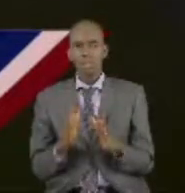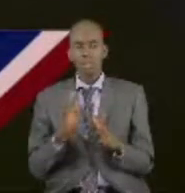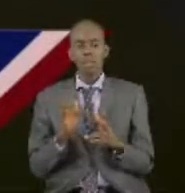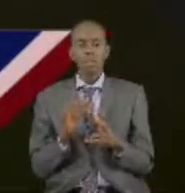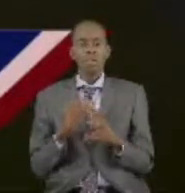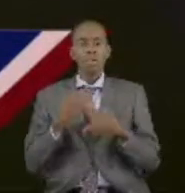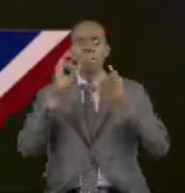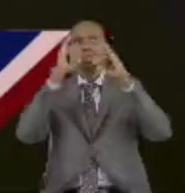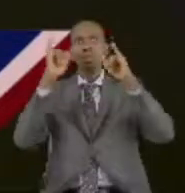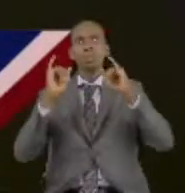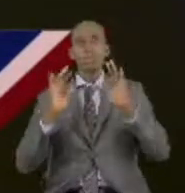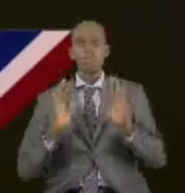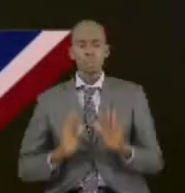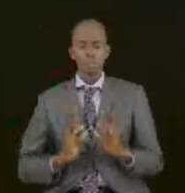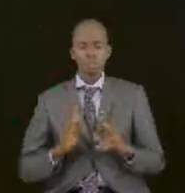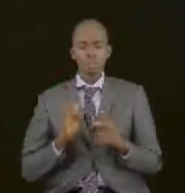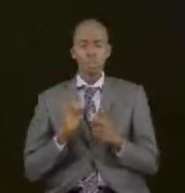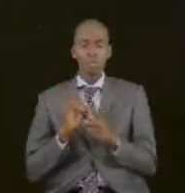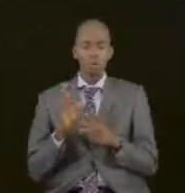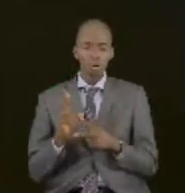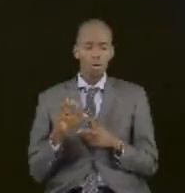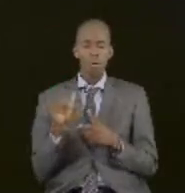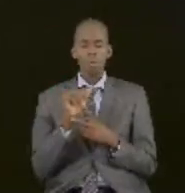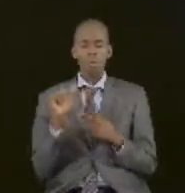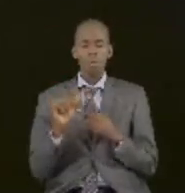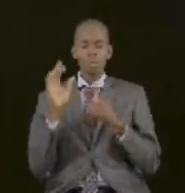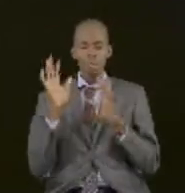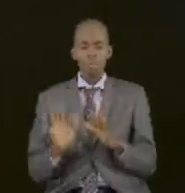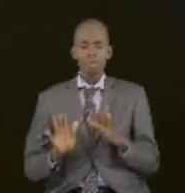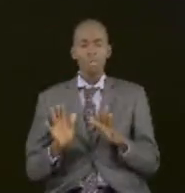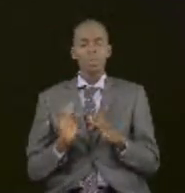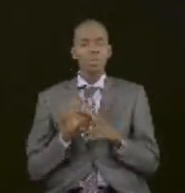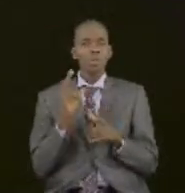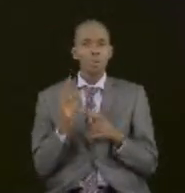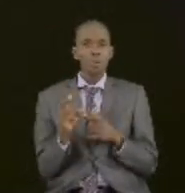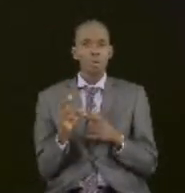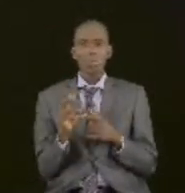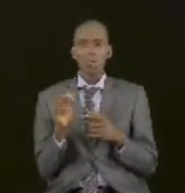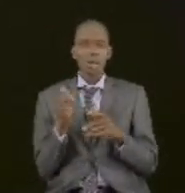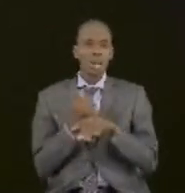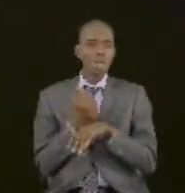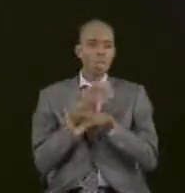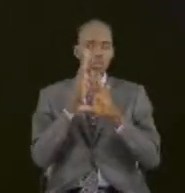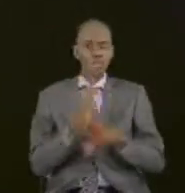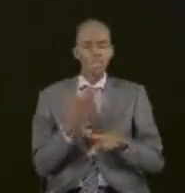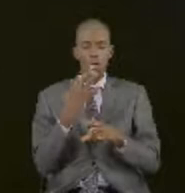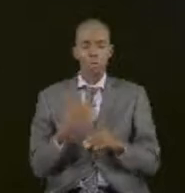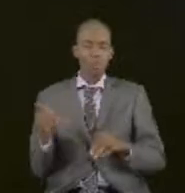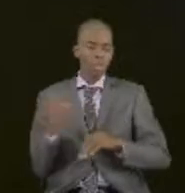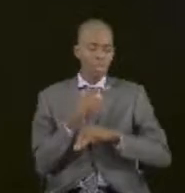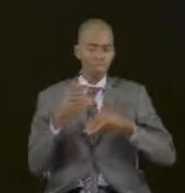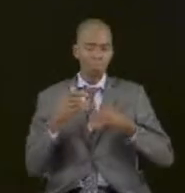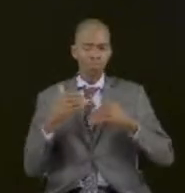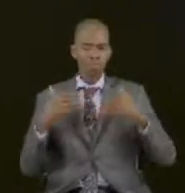idolâtres heures ni les adultères ni les efféminés ni les femmes ni